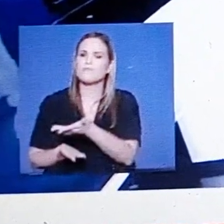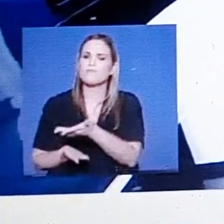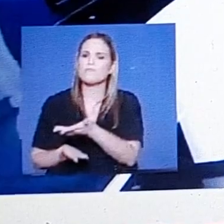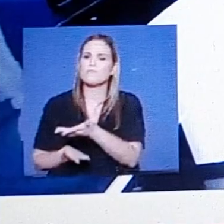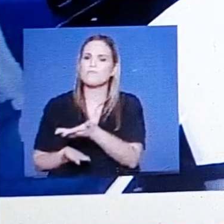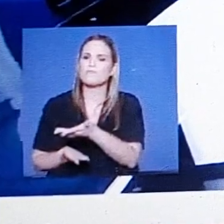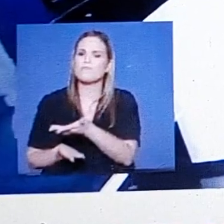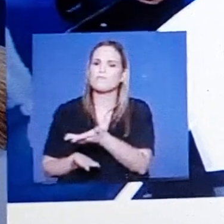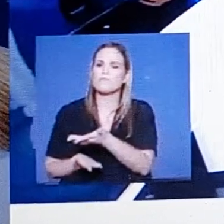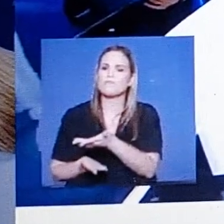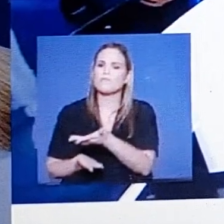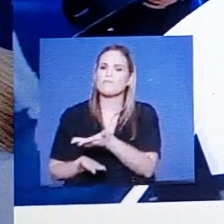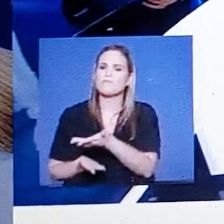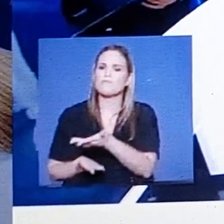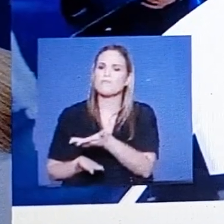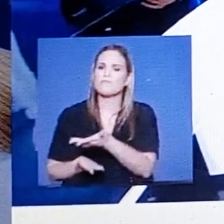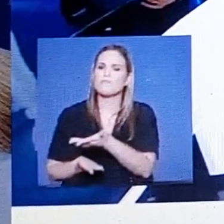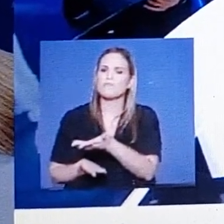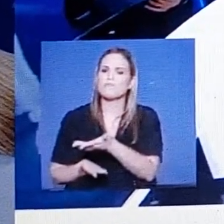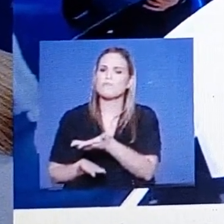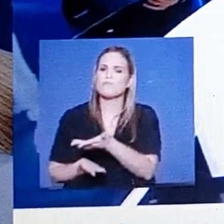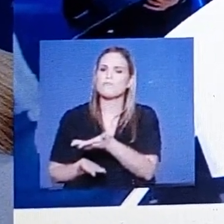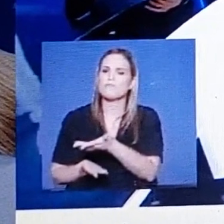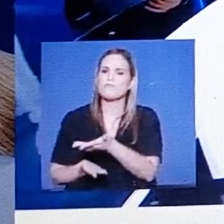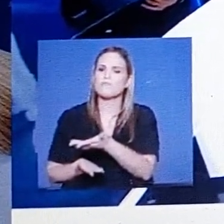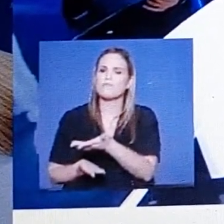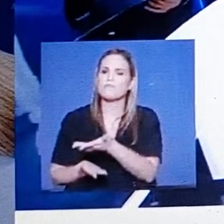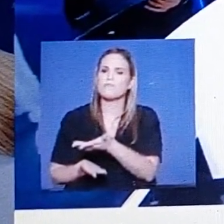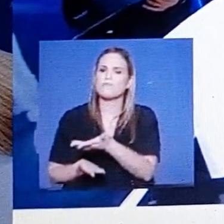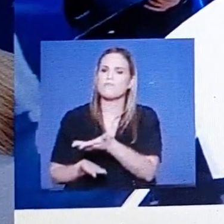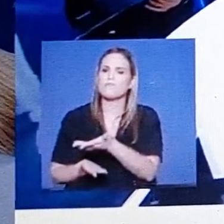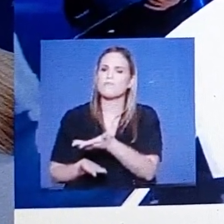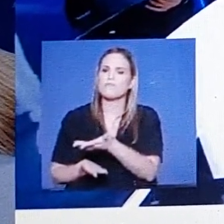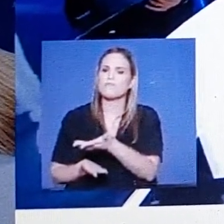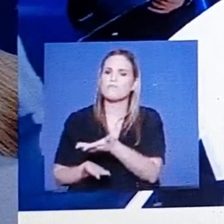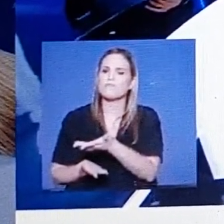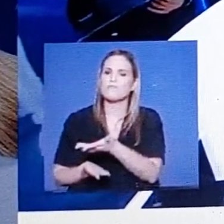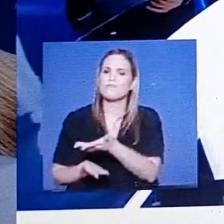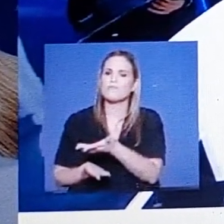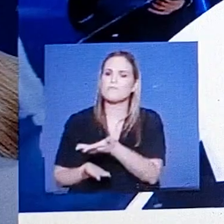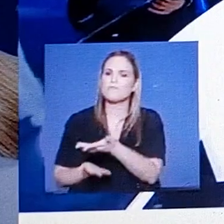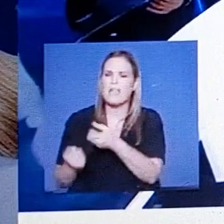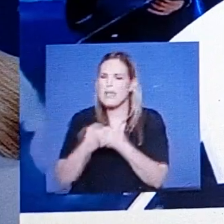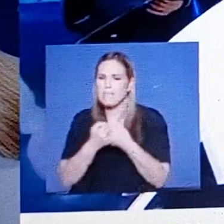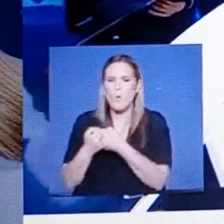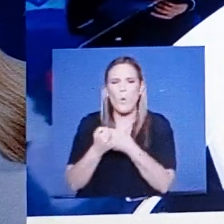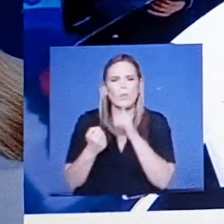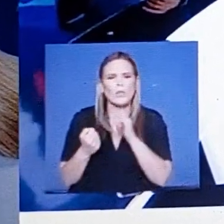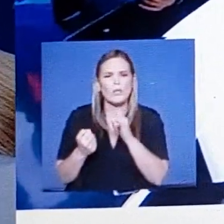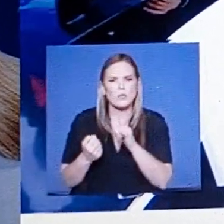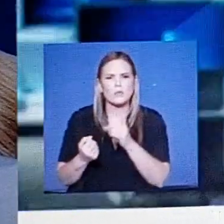Cette dissension qui se déroule vers le Premier ministre.